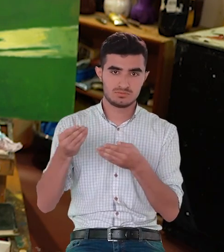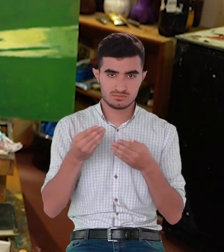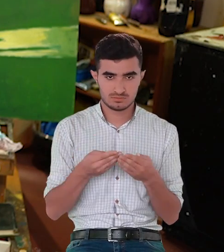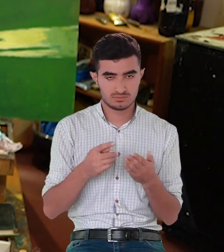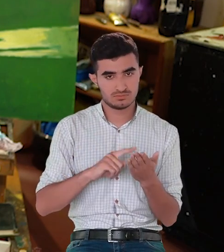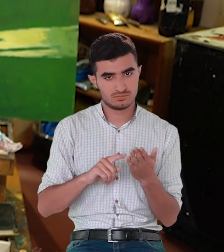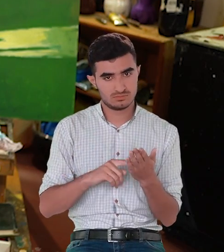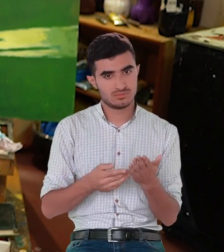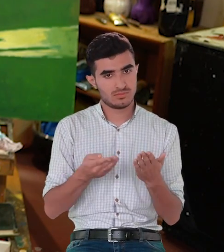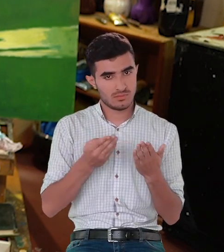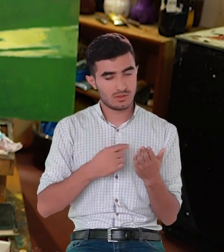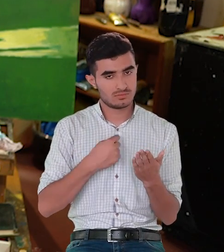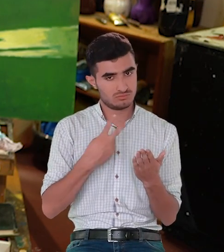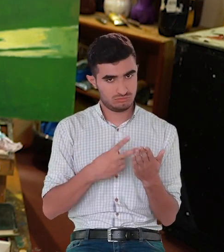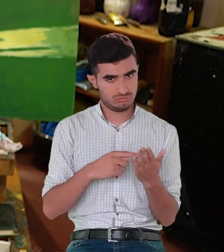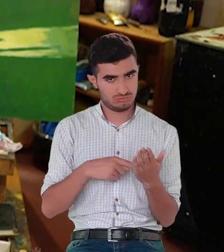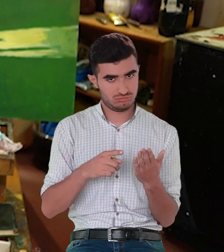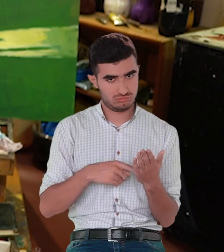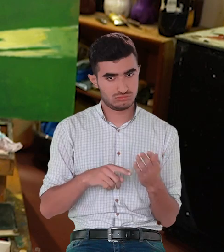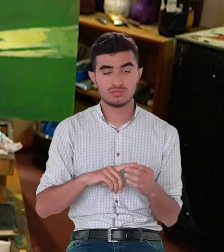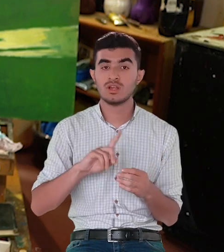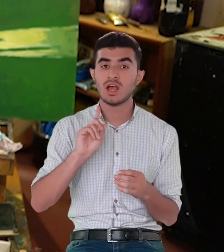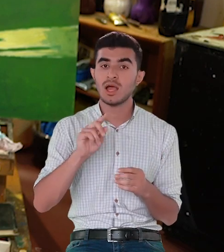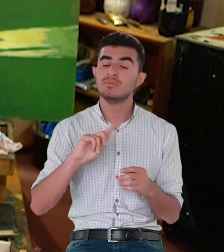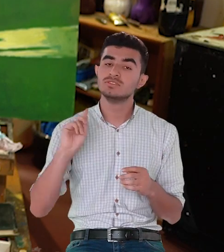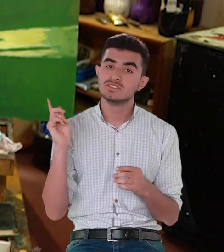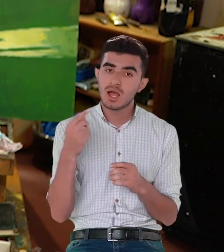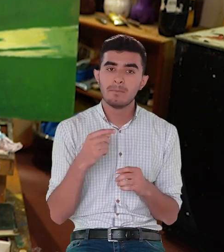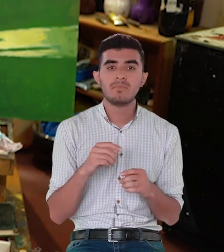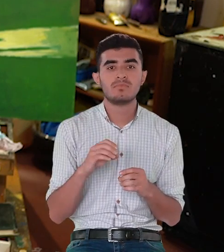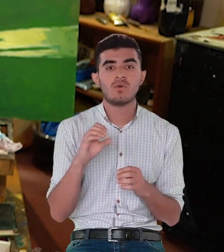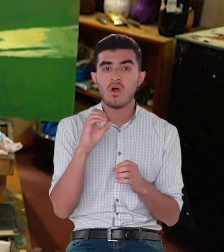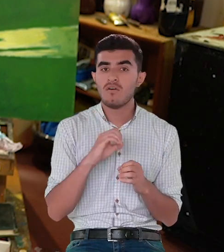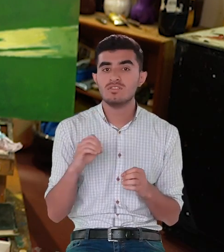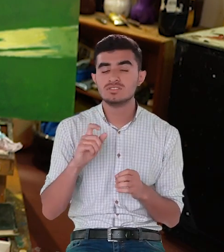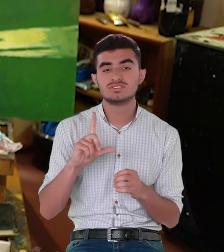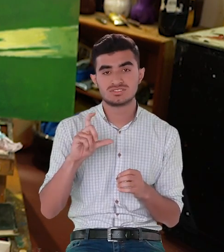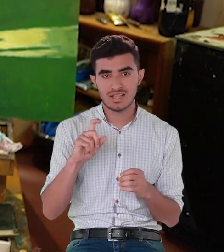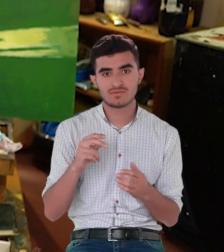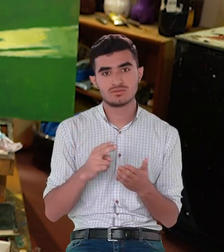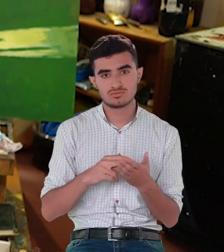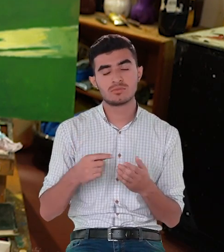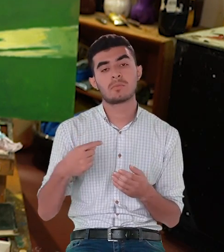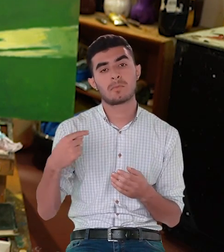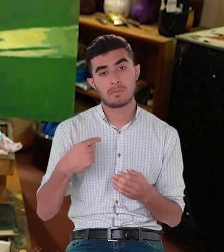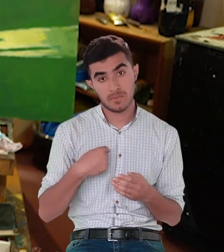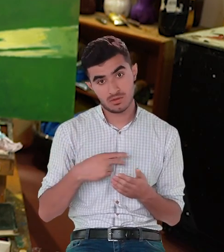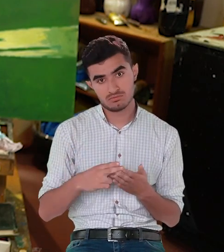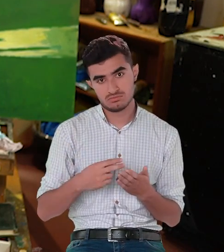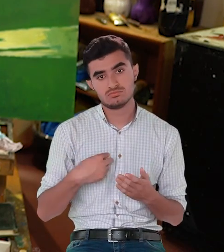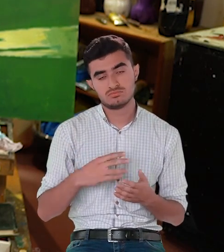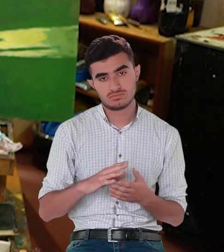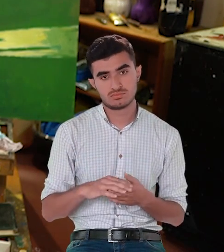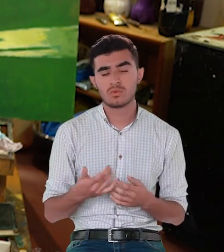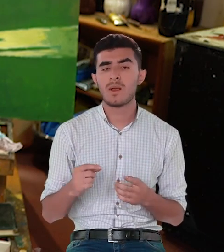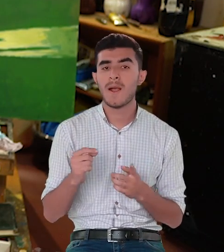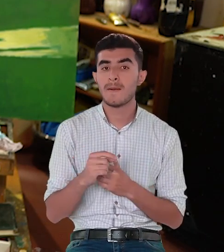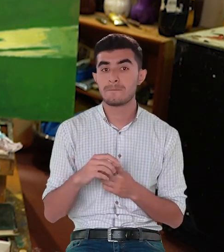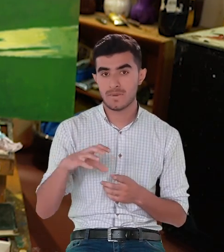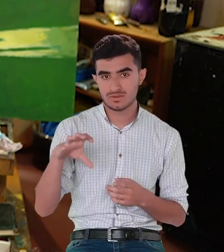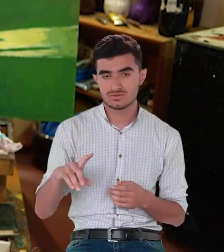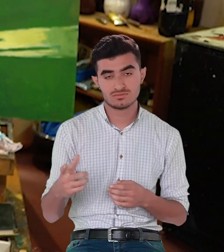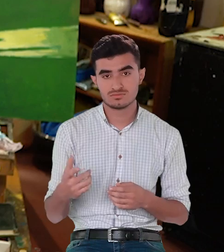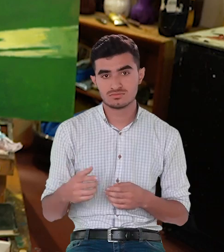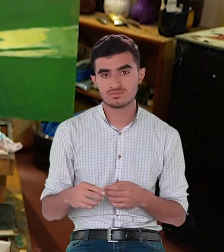وہ مجھے چاہیے. تو ہاں وہ آپ کو پہنچ جائے. وہ 1 ہفتے کے بعد وہ تصویر میرے پاس پہنچ گئی. ان کی تمام آفیشیل تصویریں جو تھیں وہ